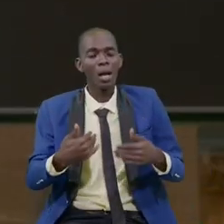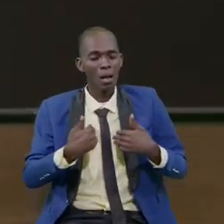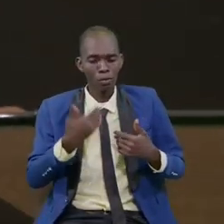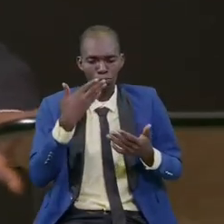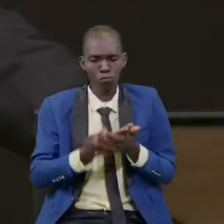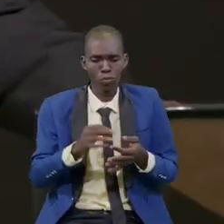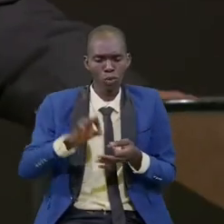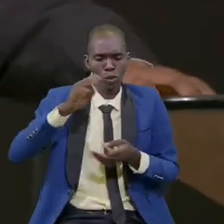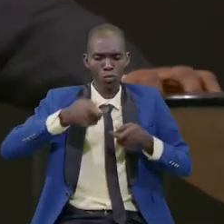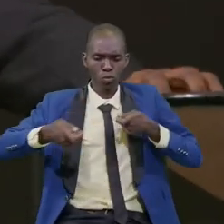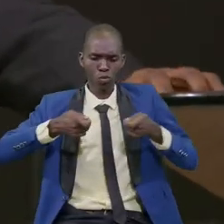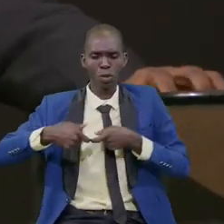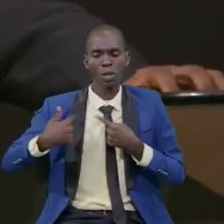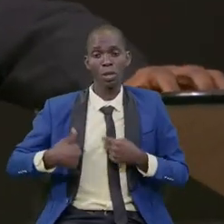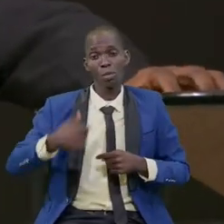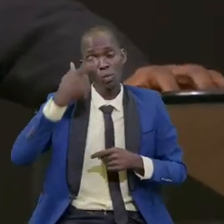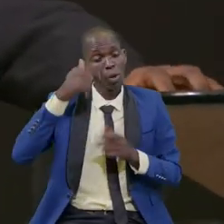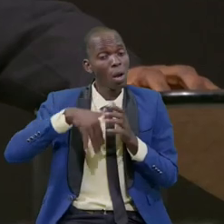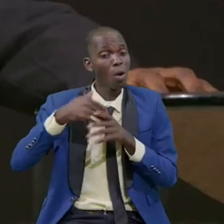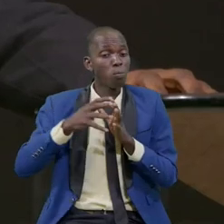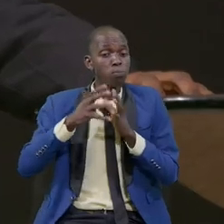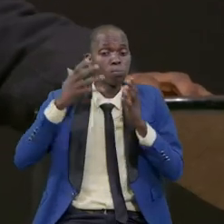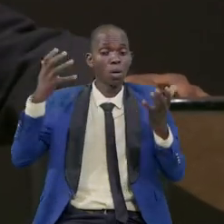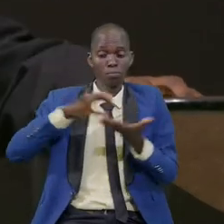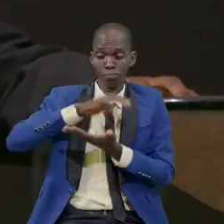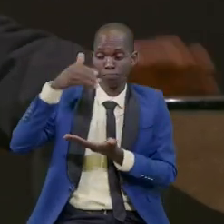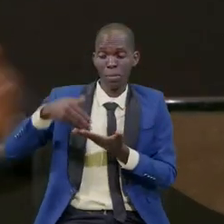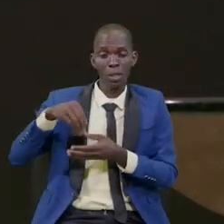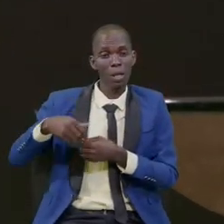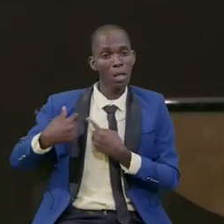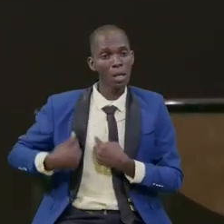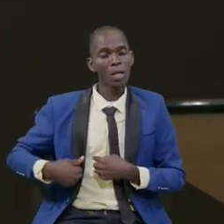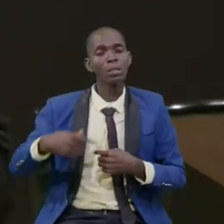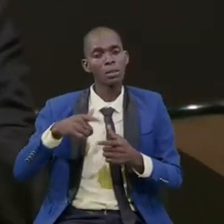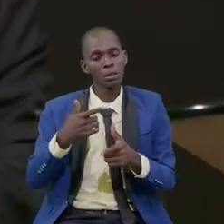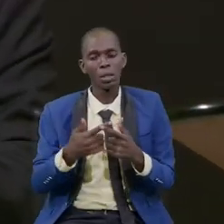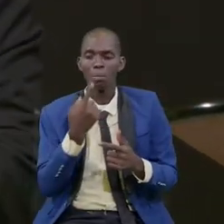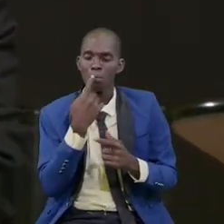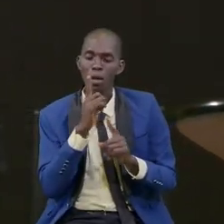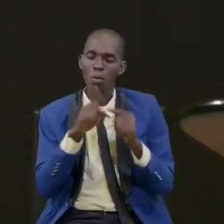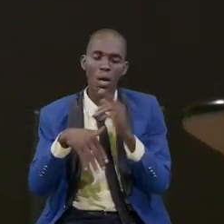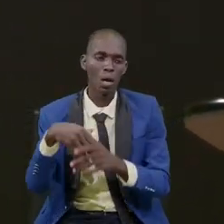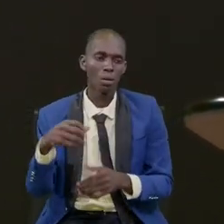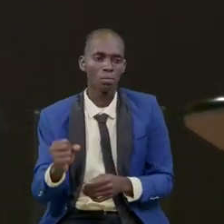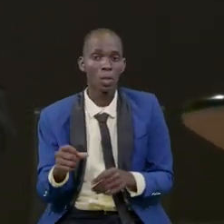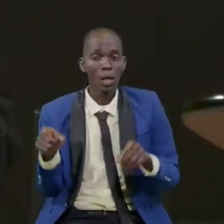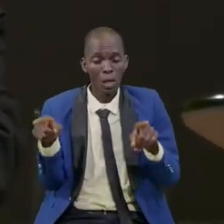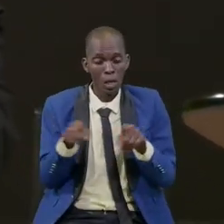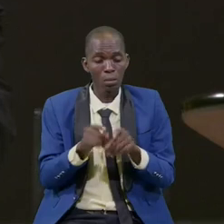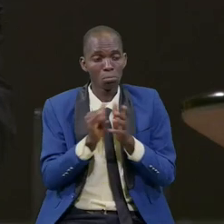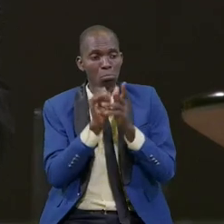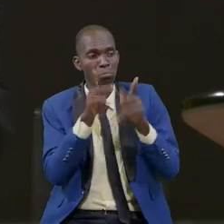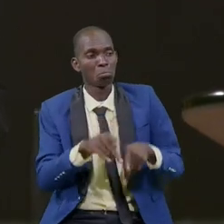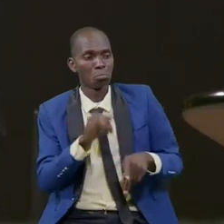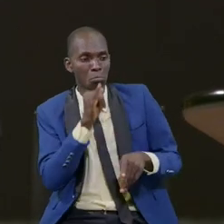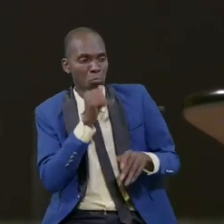parce que c'est de l'abondance du cœur que la bouche parle. Et comme il est sous le